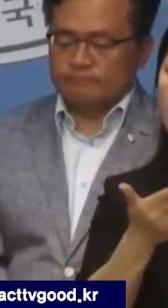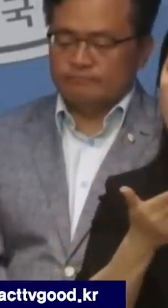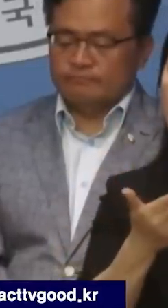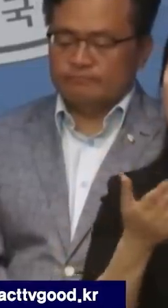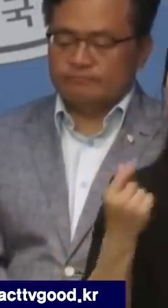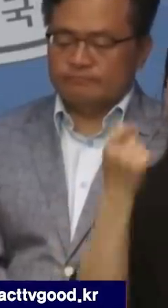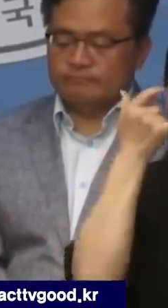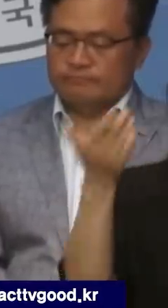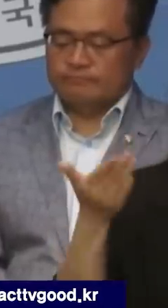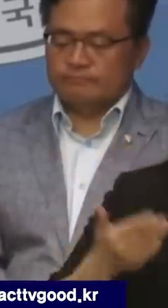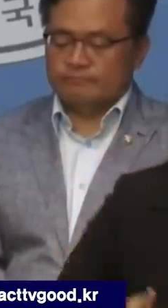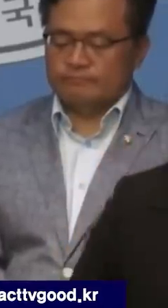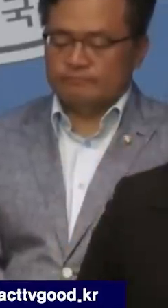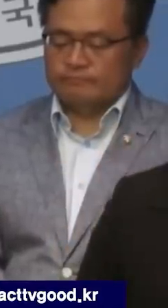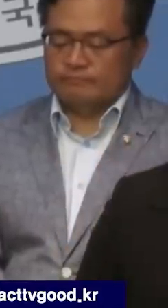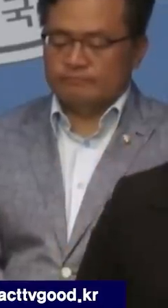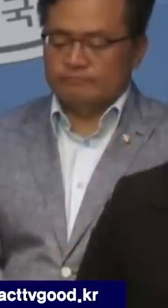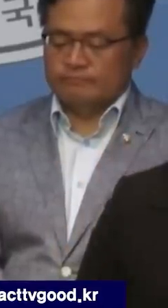검증입니까?